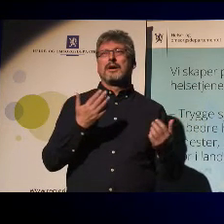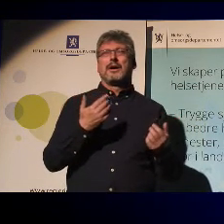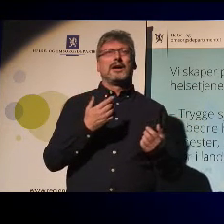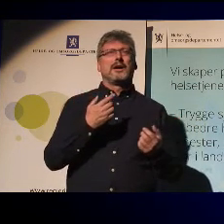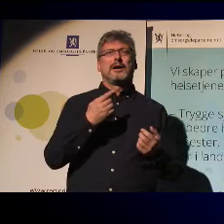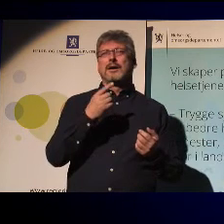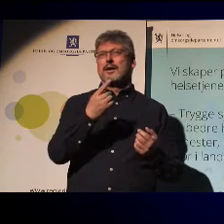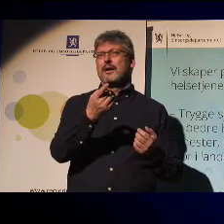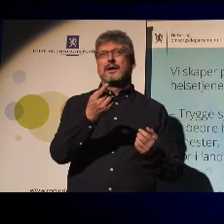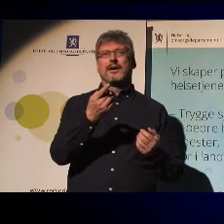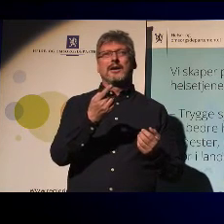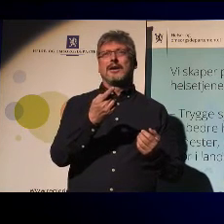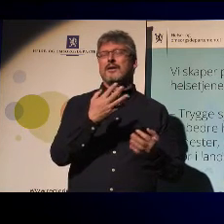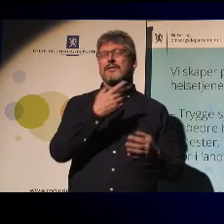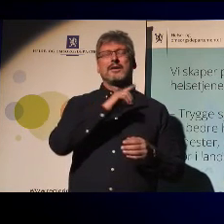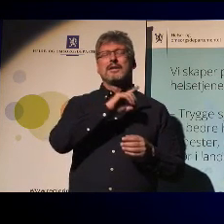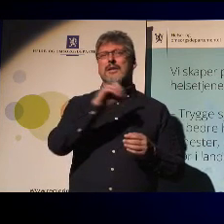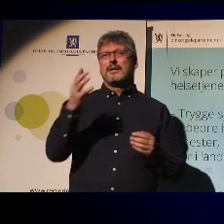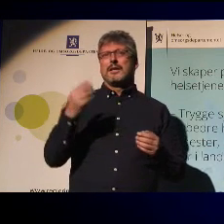tid, Tommy,